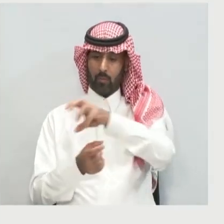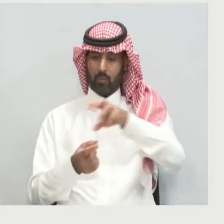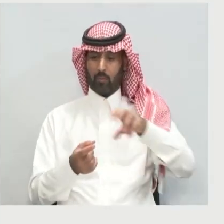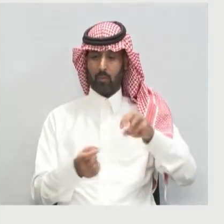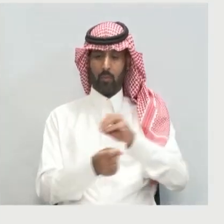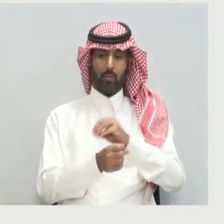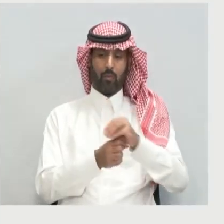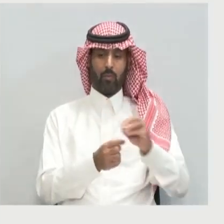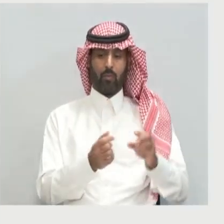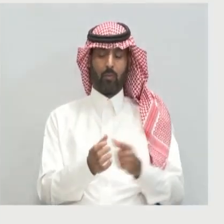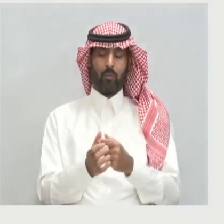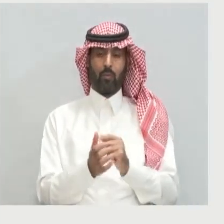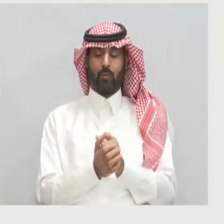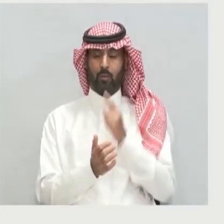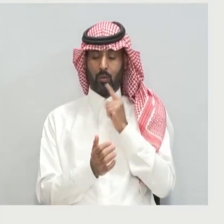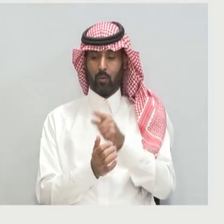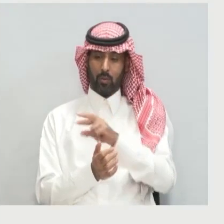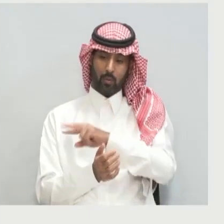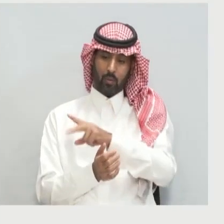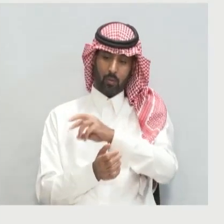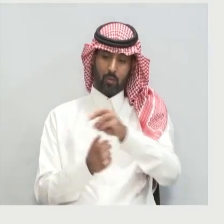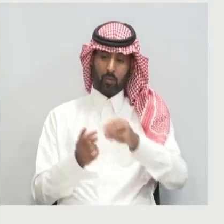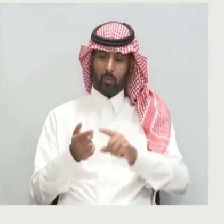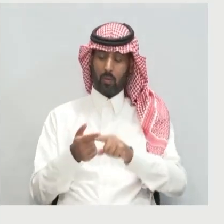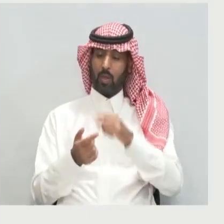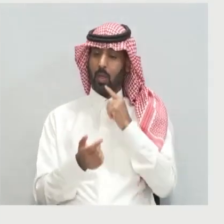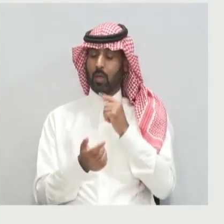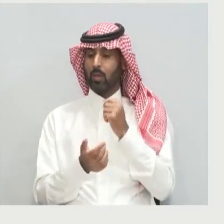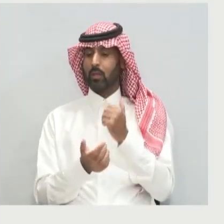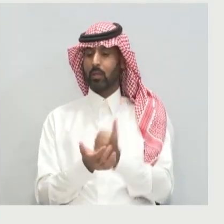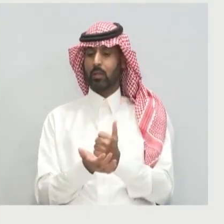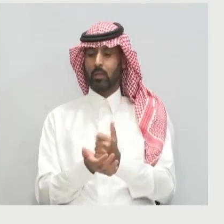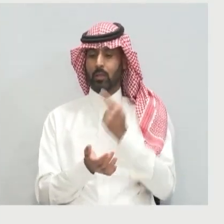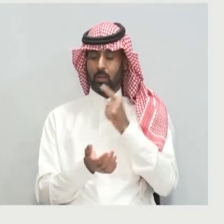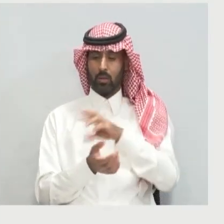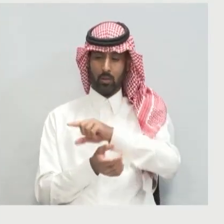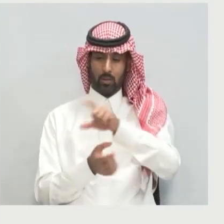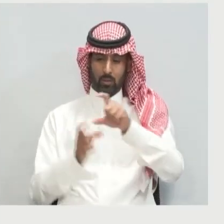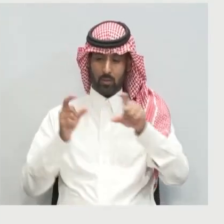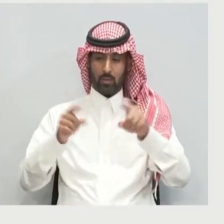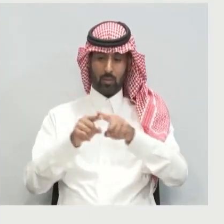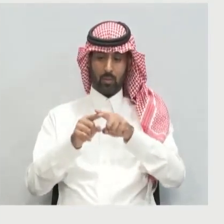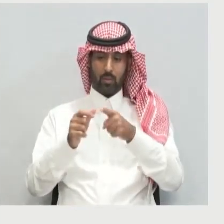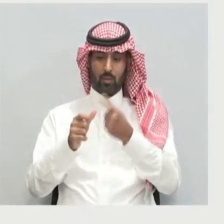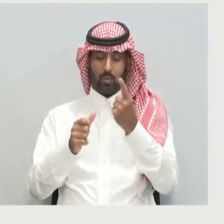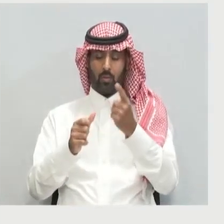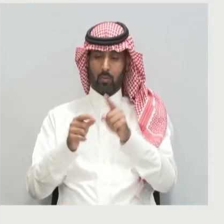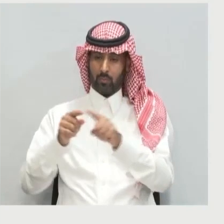الحاسب وتعد انواع هيكليه الشبكه الرئيسيه والاكثر استخداما هي